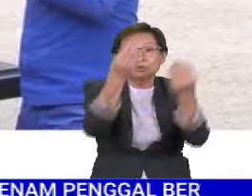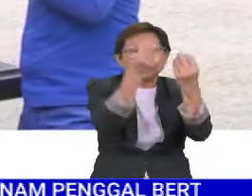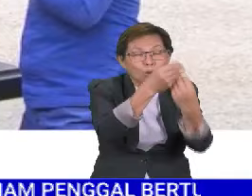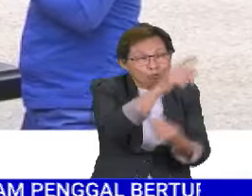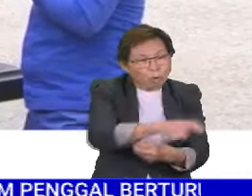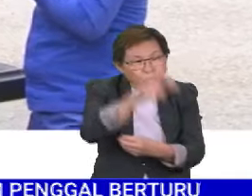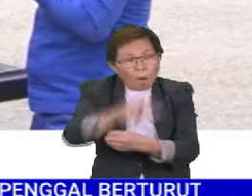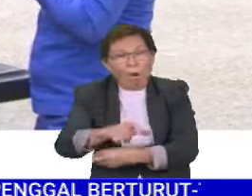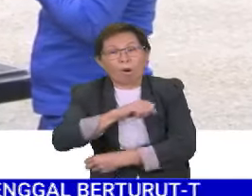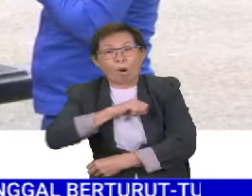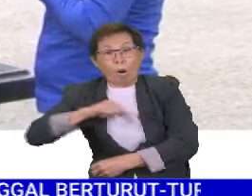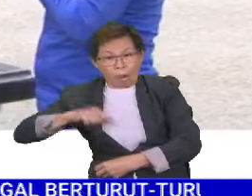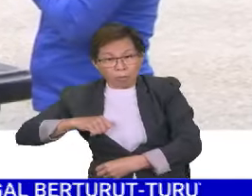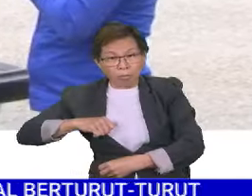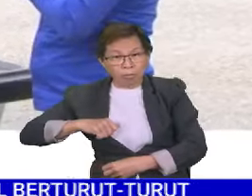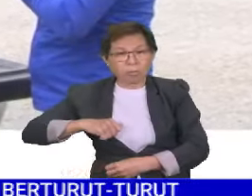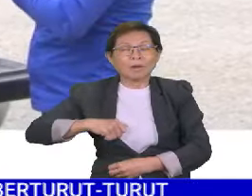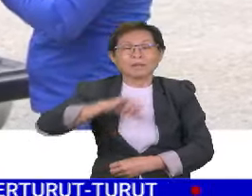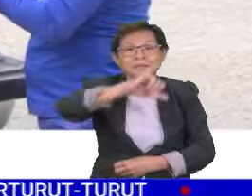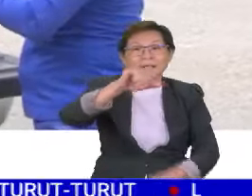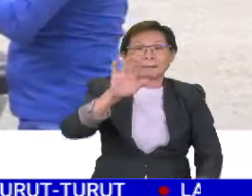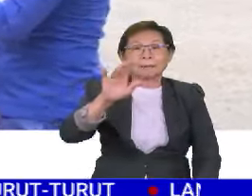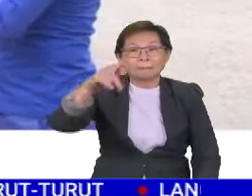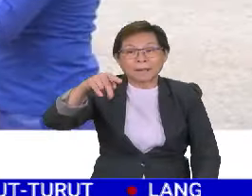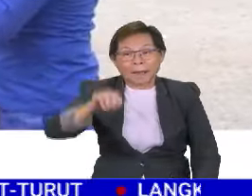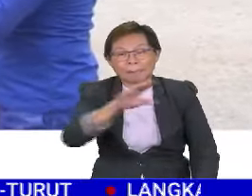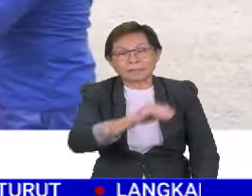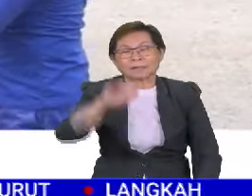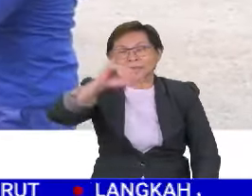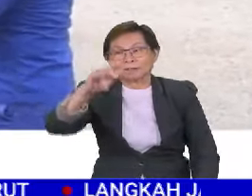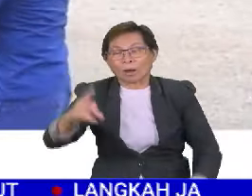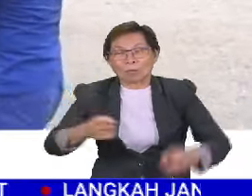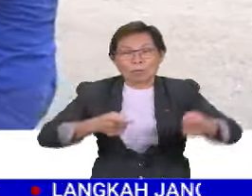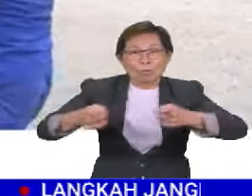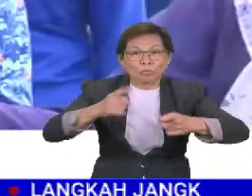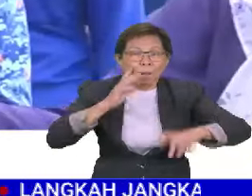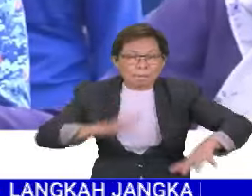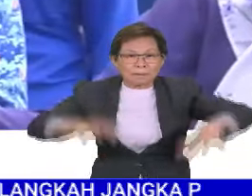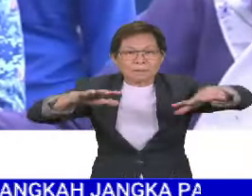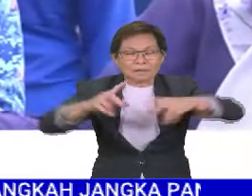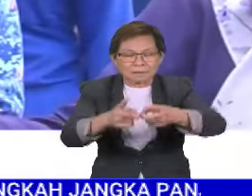Jawatan Kuasa Pengurusan Bencana Negeri, JPBN dan Jawatan Kuasa Pengurusan Bencana Daerah.